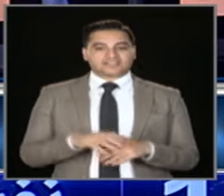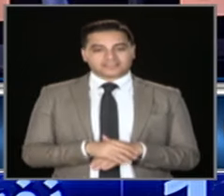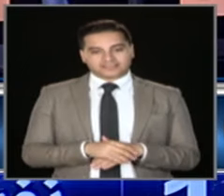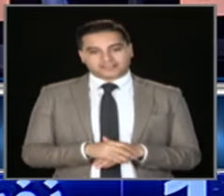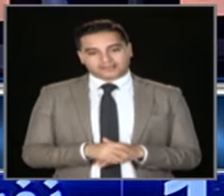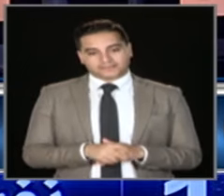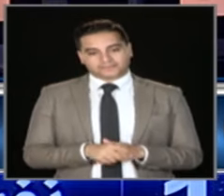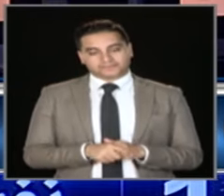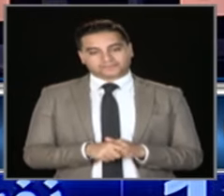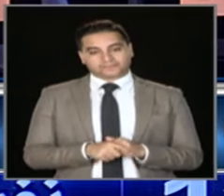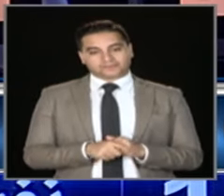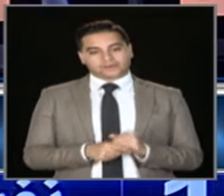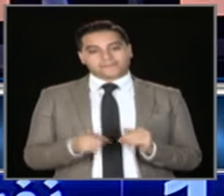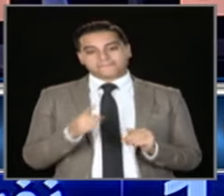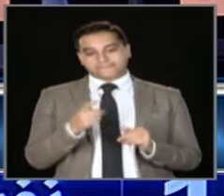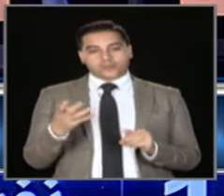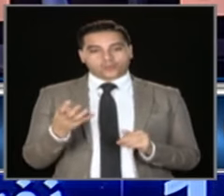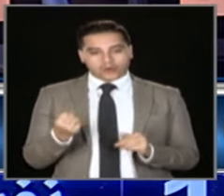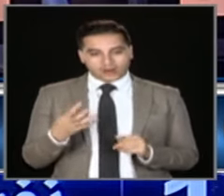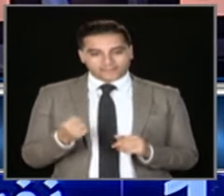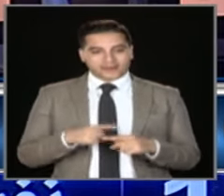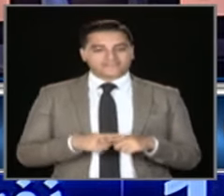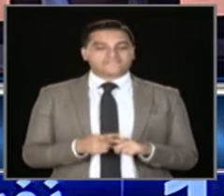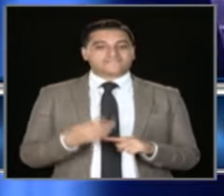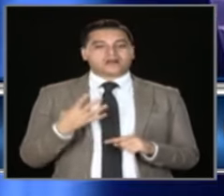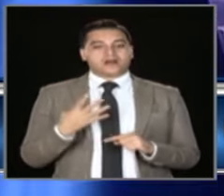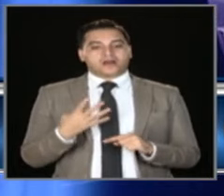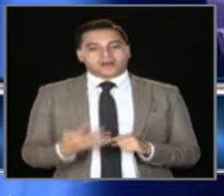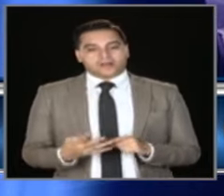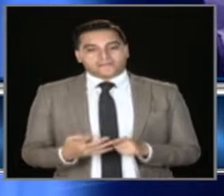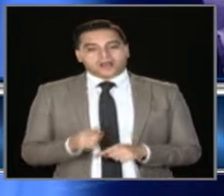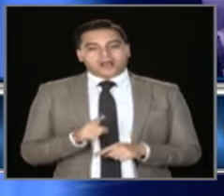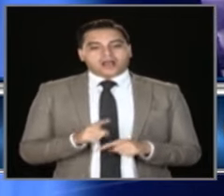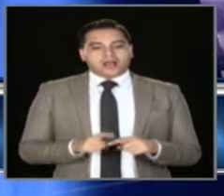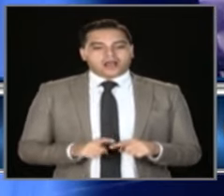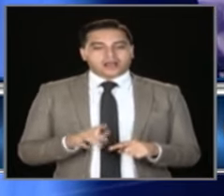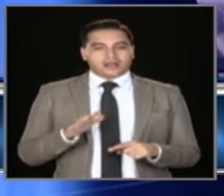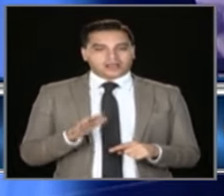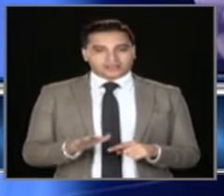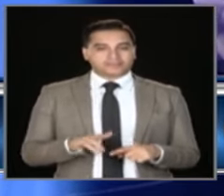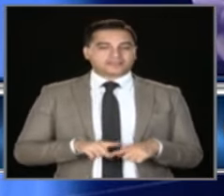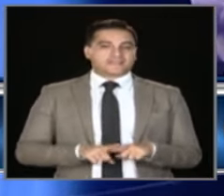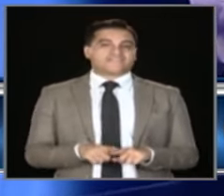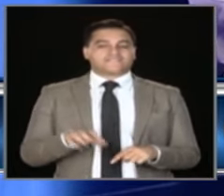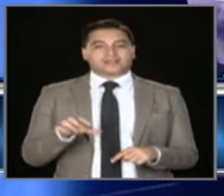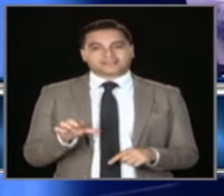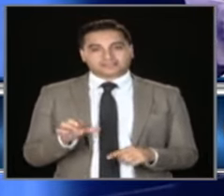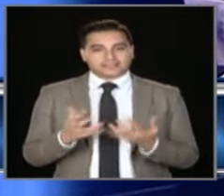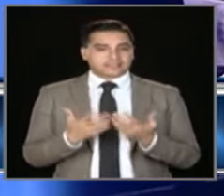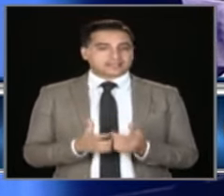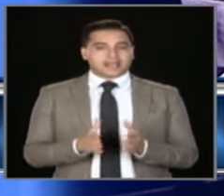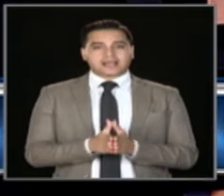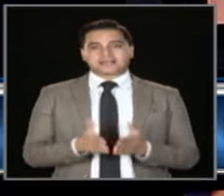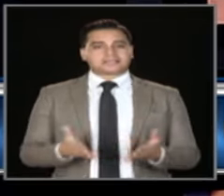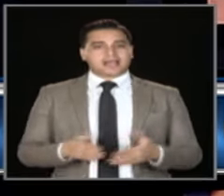في 9 يساوي كام؟ 140 في 4 على 5 في